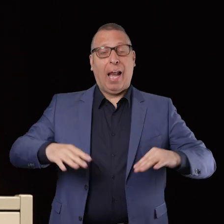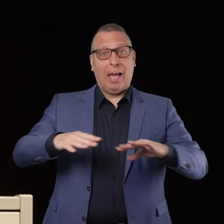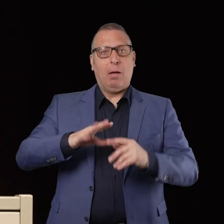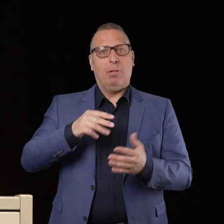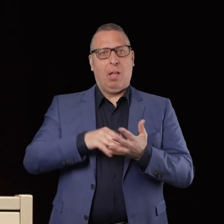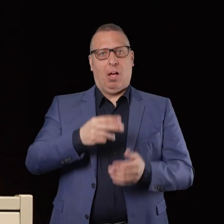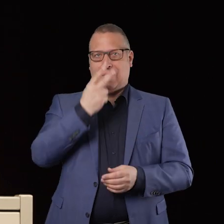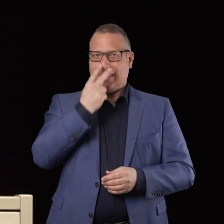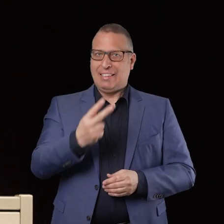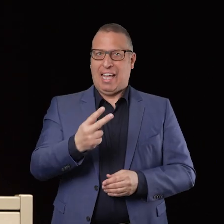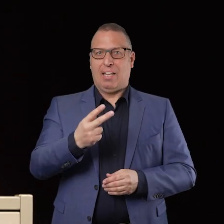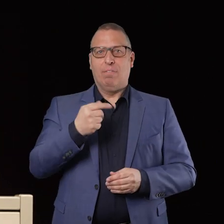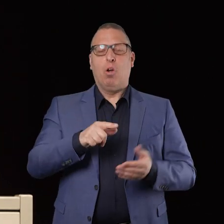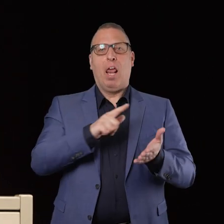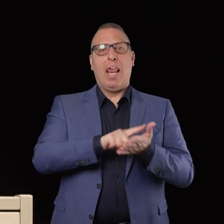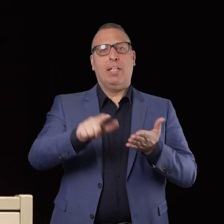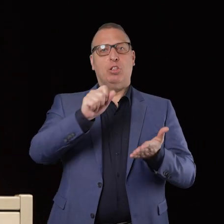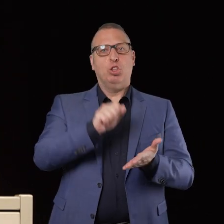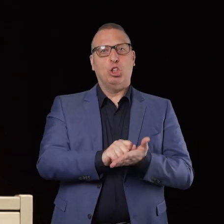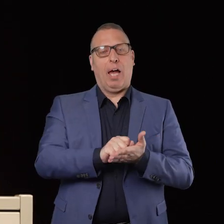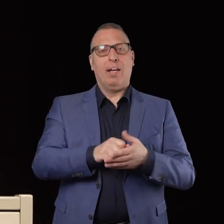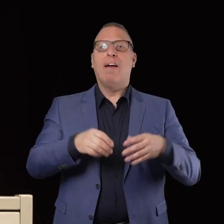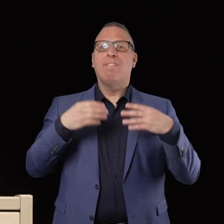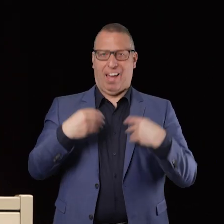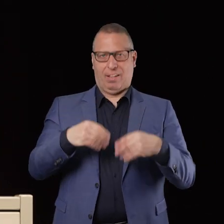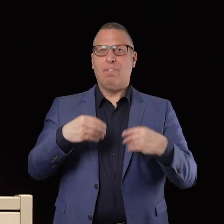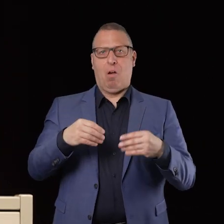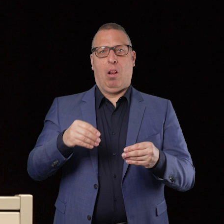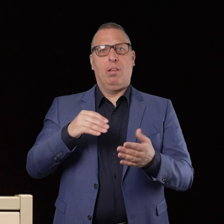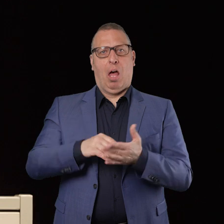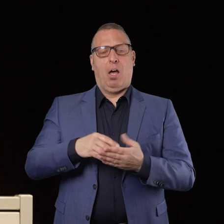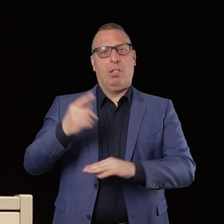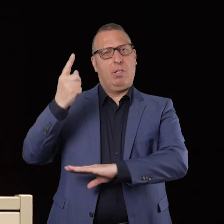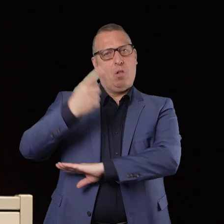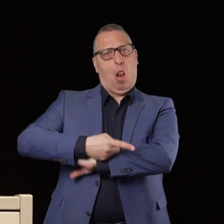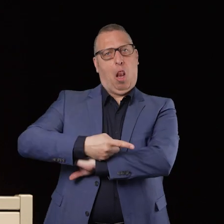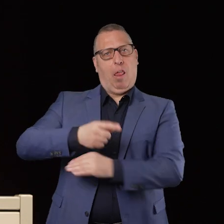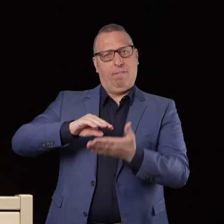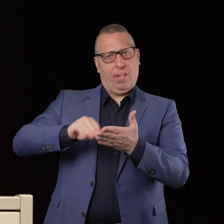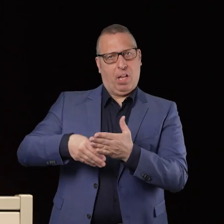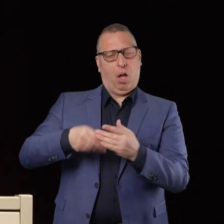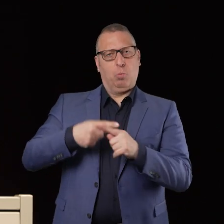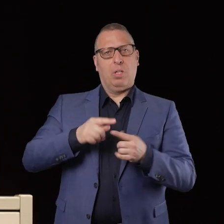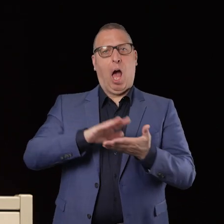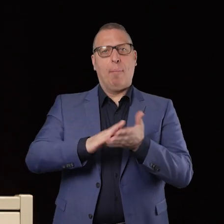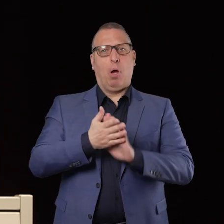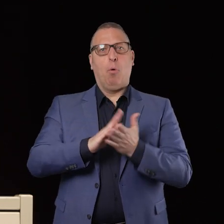mehr gezeigt, wie wertvoll für Liechtenstein der Zollvertrag ist und dass sich dieses